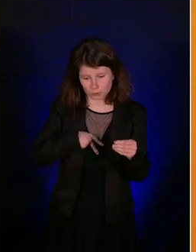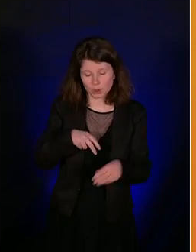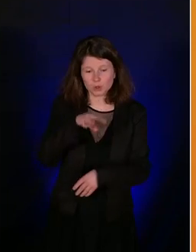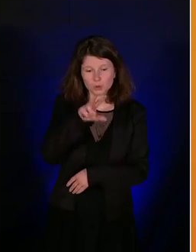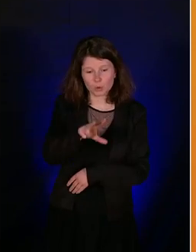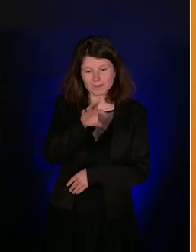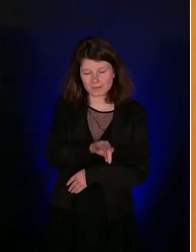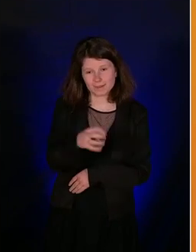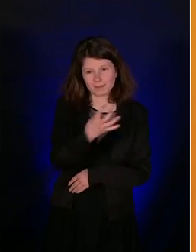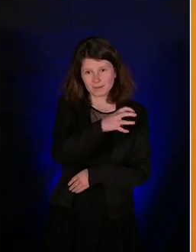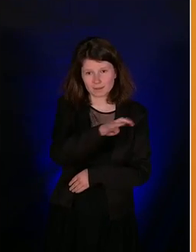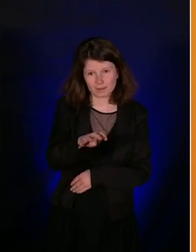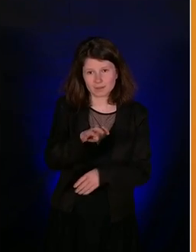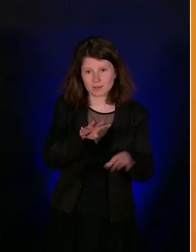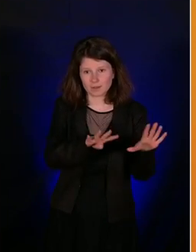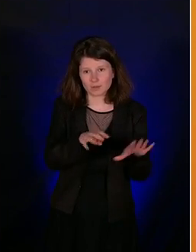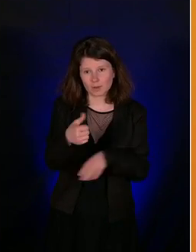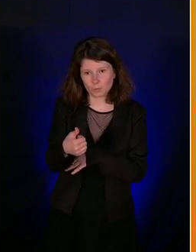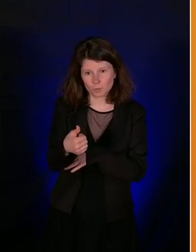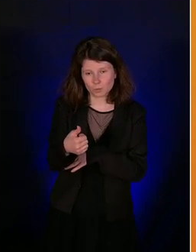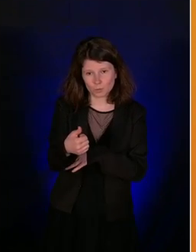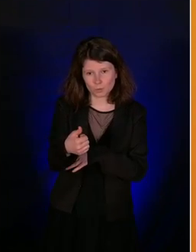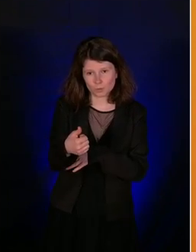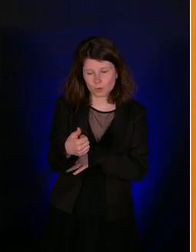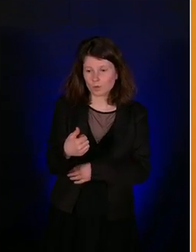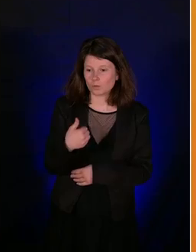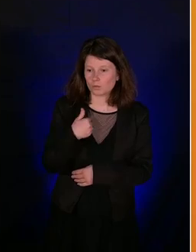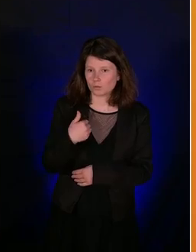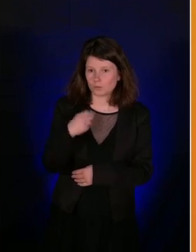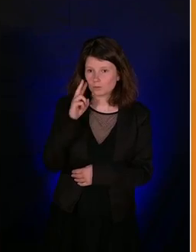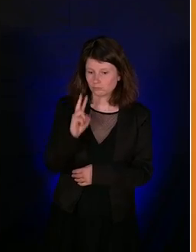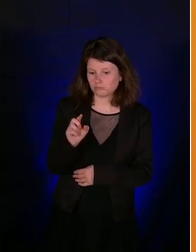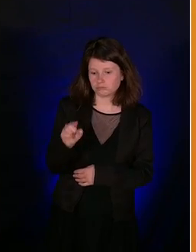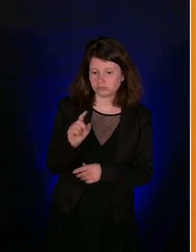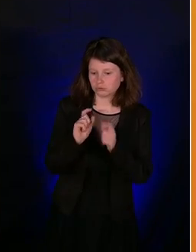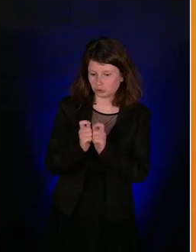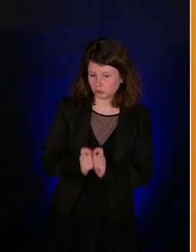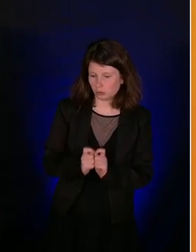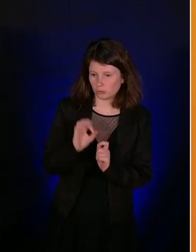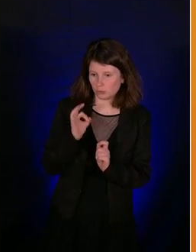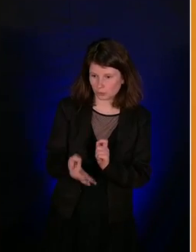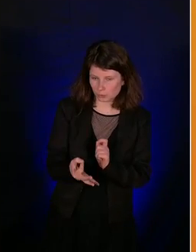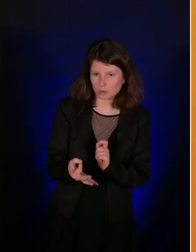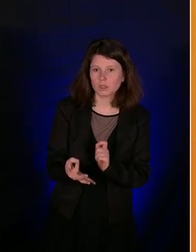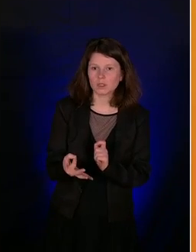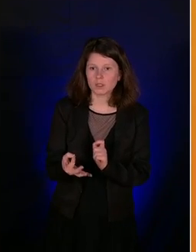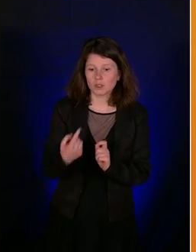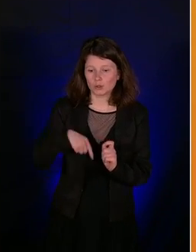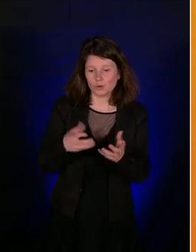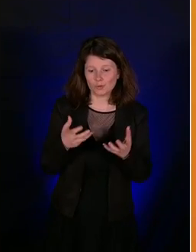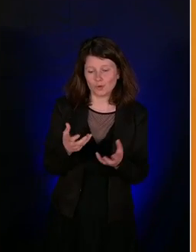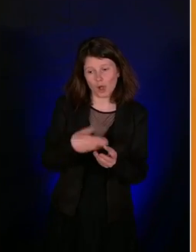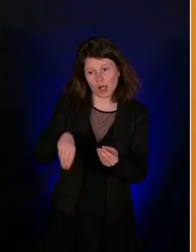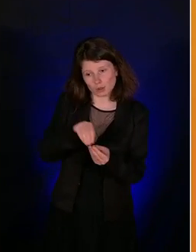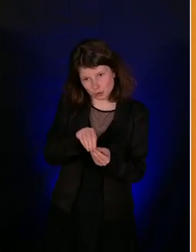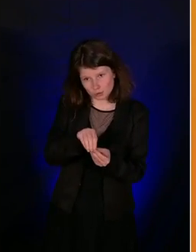3t4 491 j'ai vu qu'il a été modifié nous souhaitons le compléter et l'enrichir si